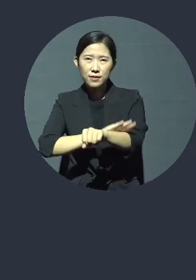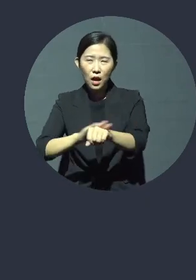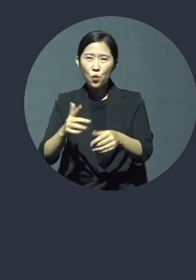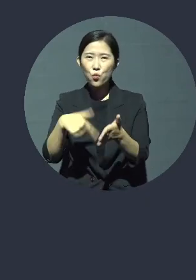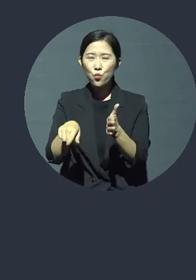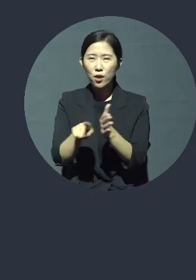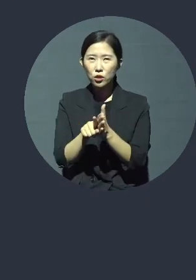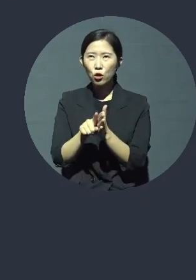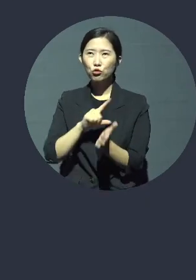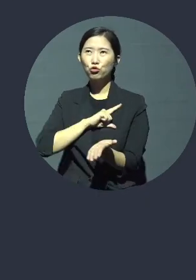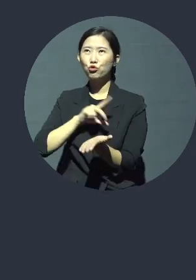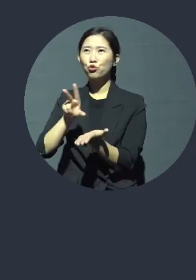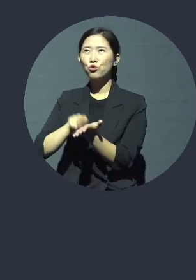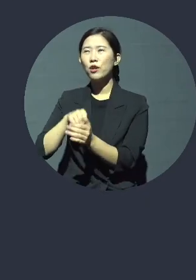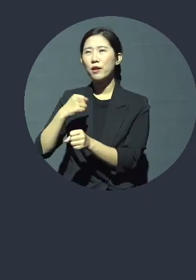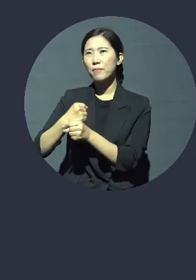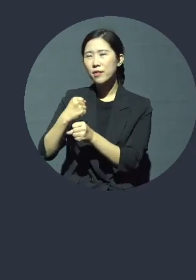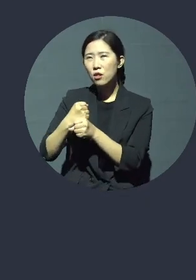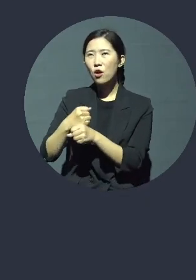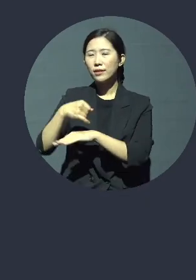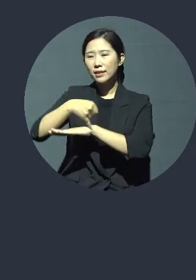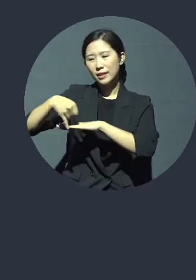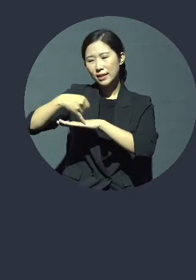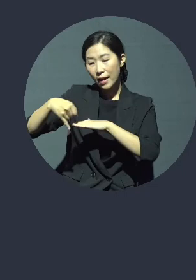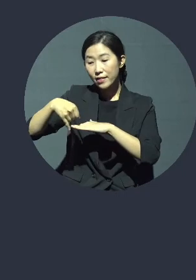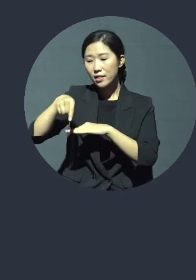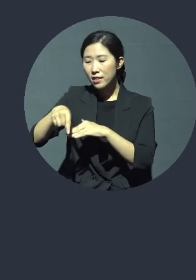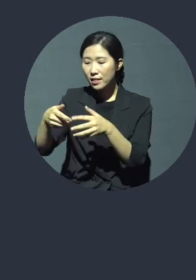만들어서 디자이너들과 같이 공유를 하고 있습니다.